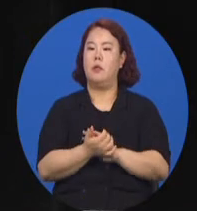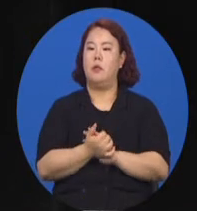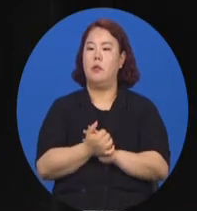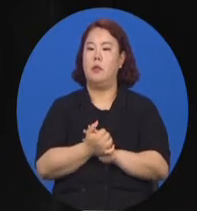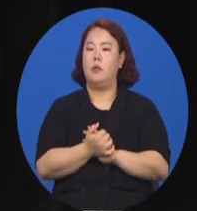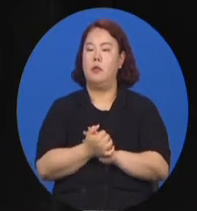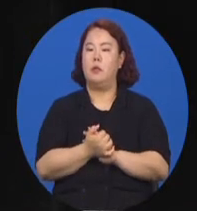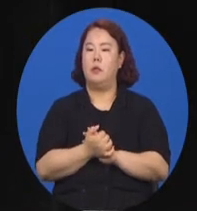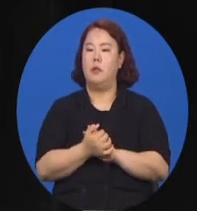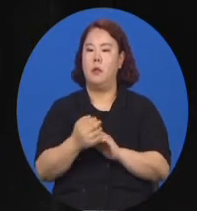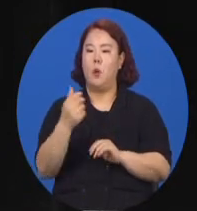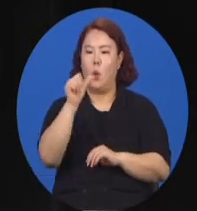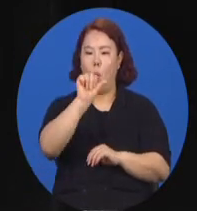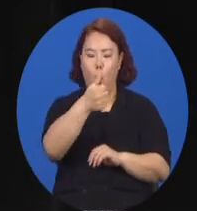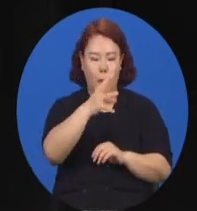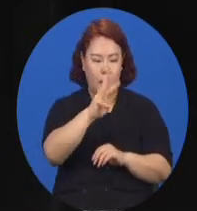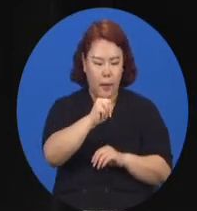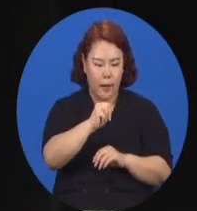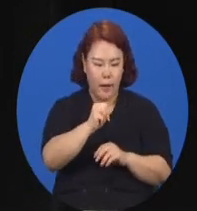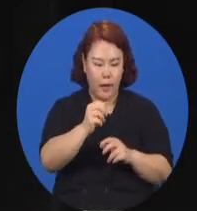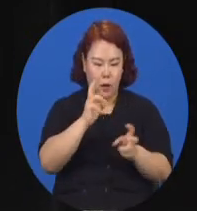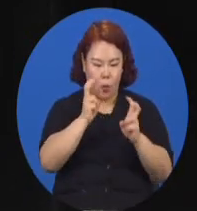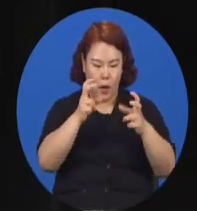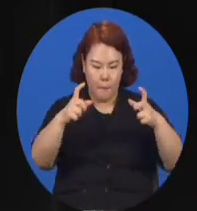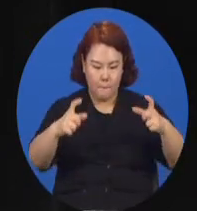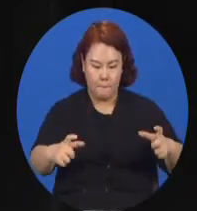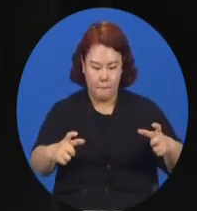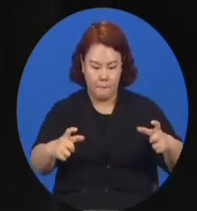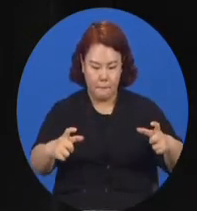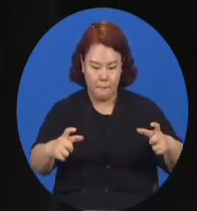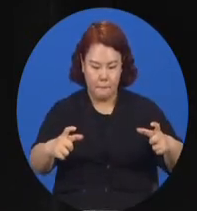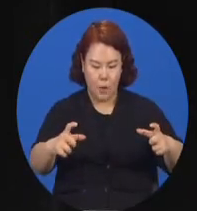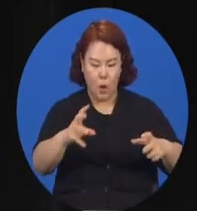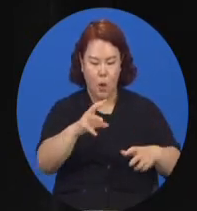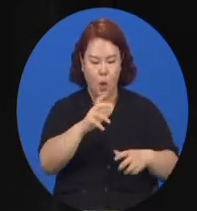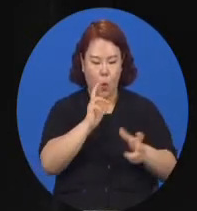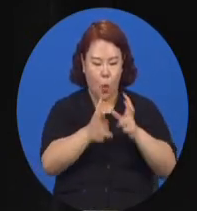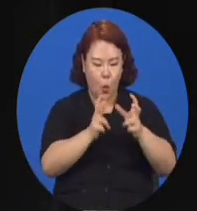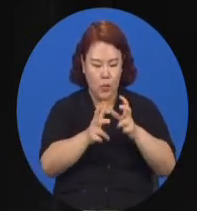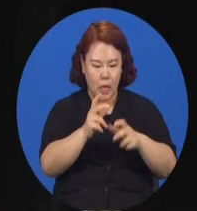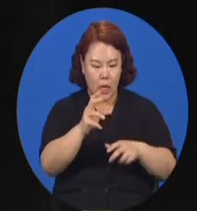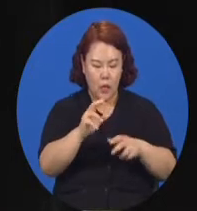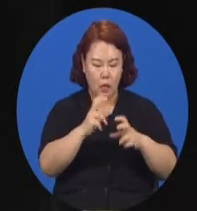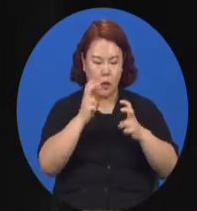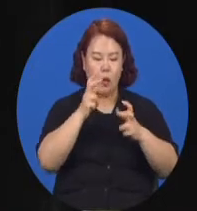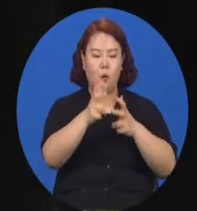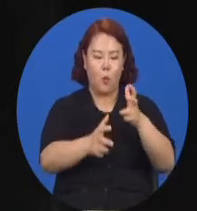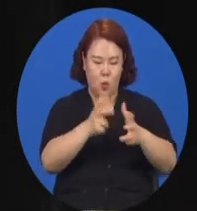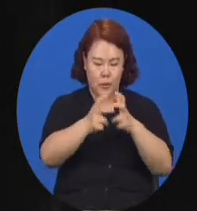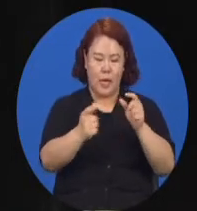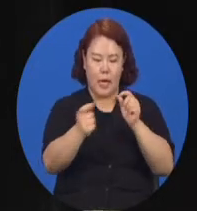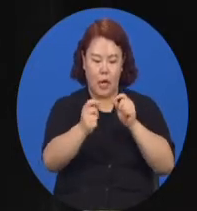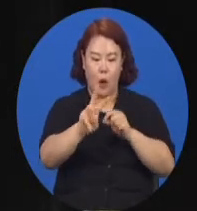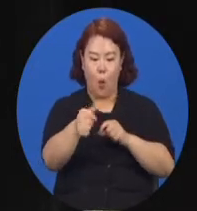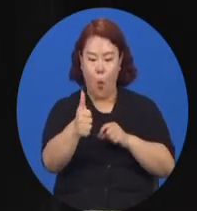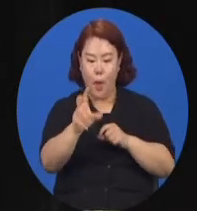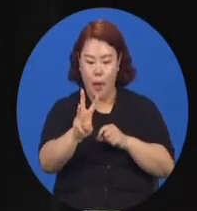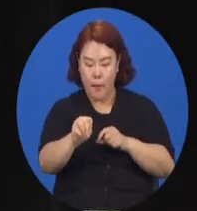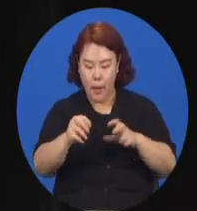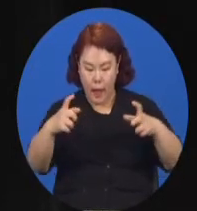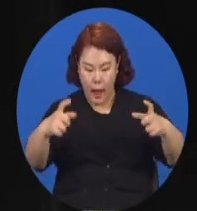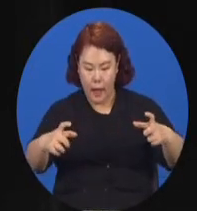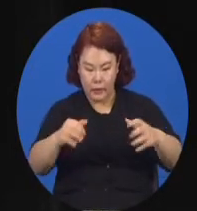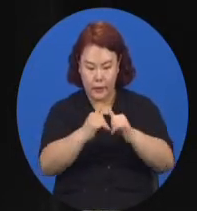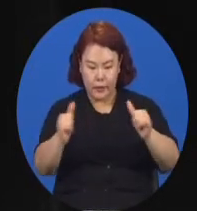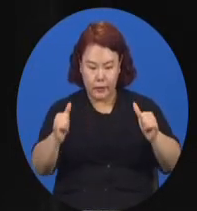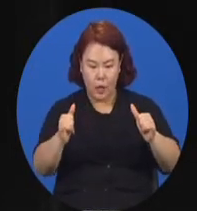유초 중고에 또 500m 가까운 주택지를 살고 있는 분에게 미세먼지 그 청정기를 갖다가